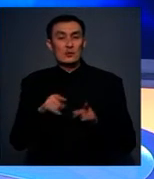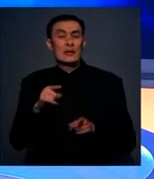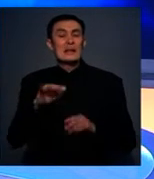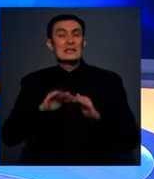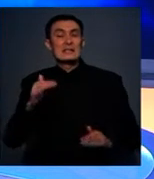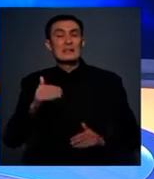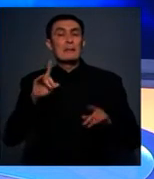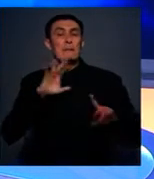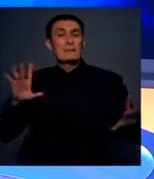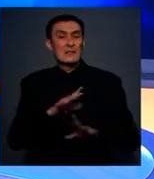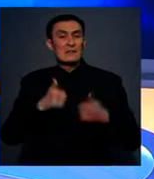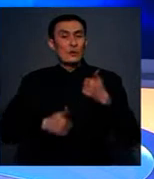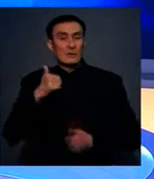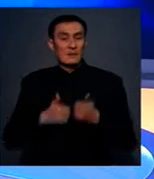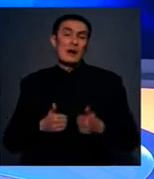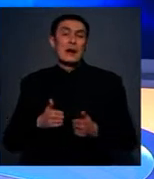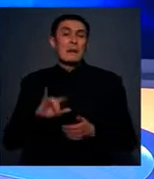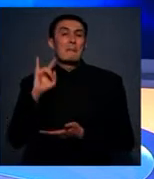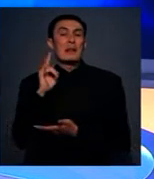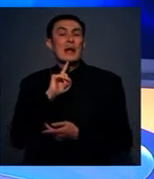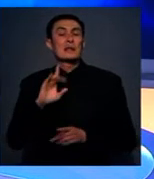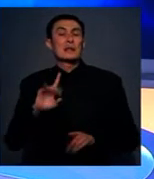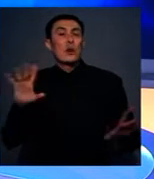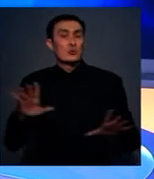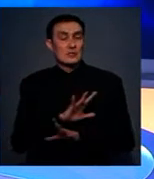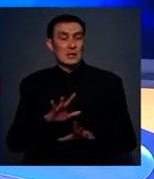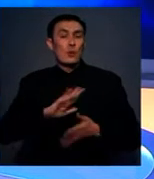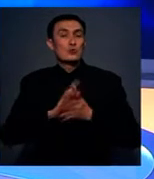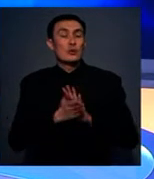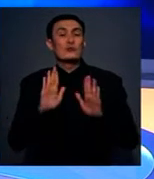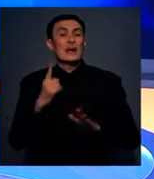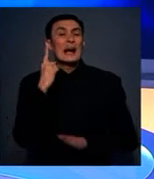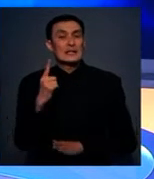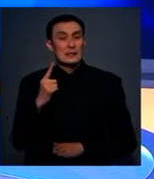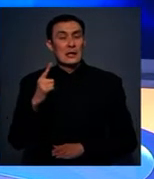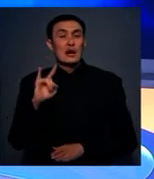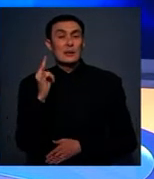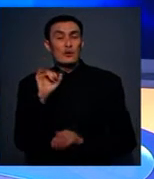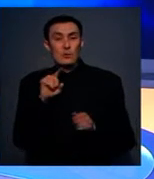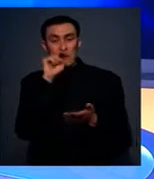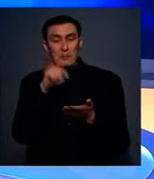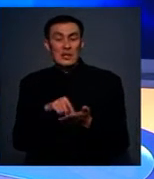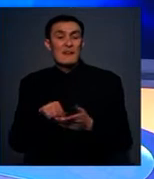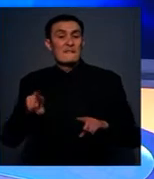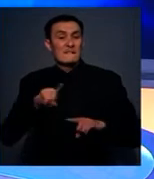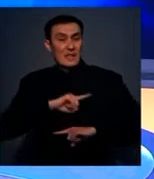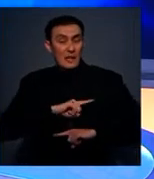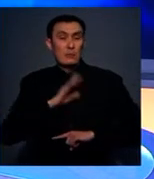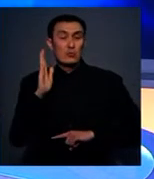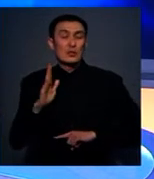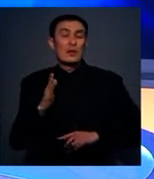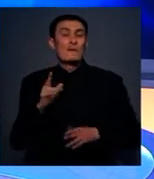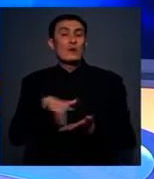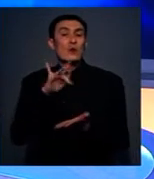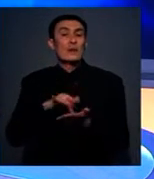детского песенного конкурса «Баллада Оса». По условиям, лишь один из юных исполнителей попадает в суперфинал. Состоится он